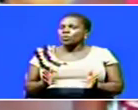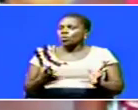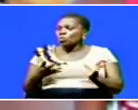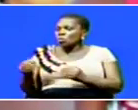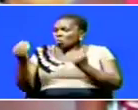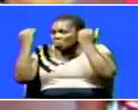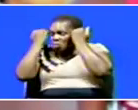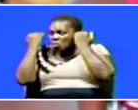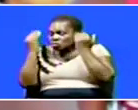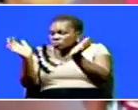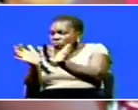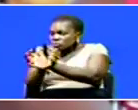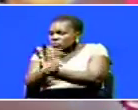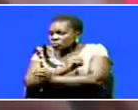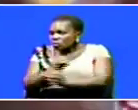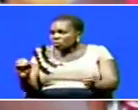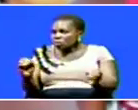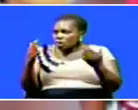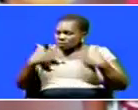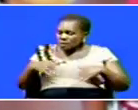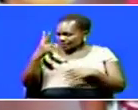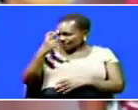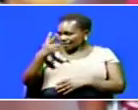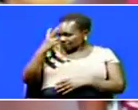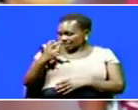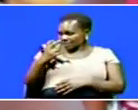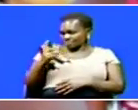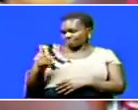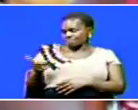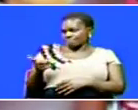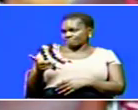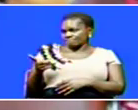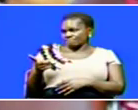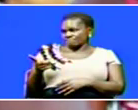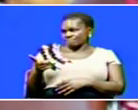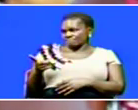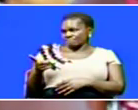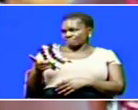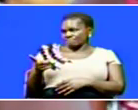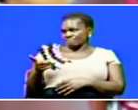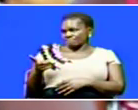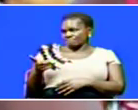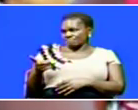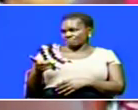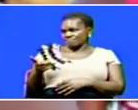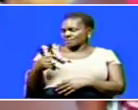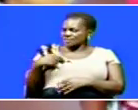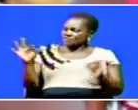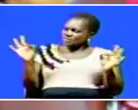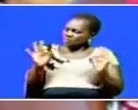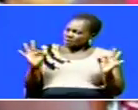amefikishwa mahakamani. Na yule ambaye alikuwa mshukiwa naye hata yuko nje.